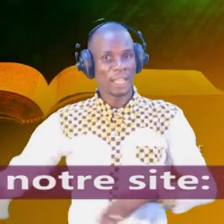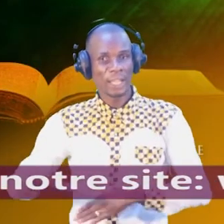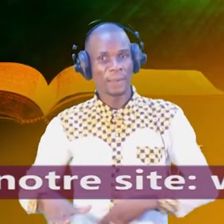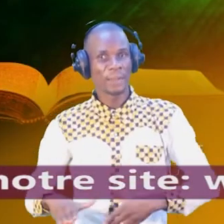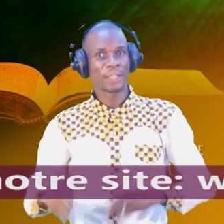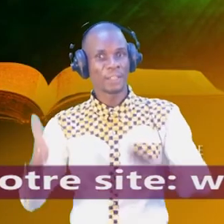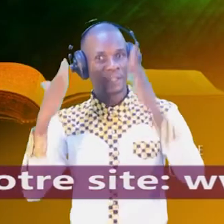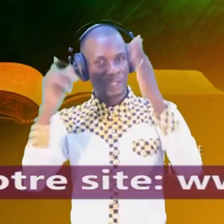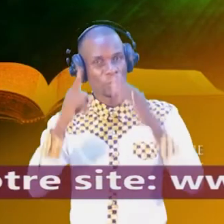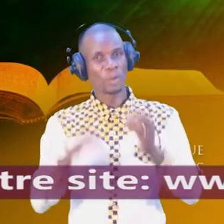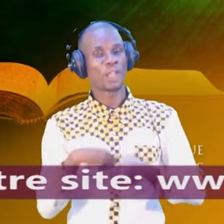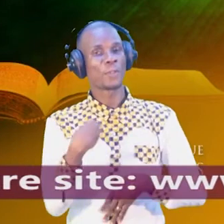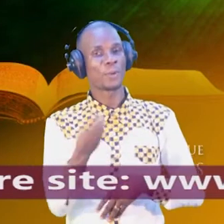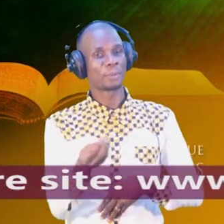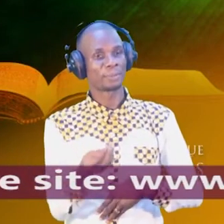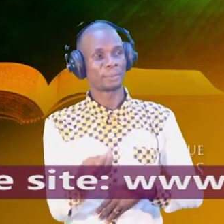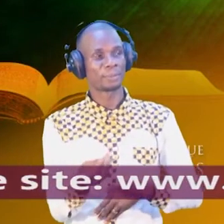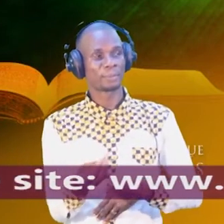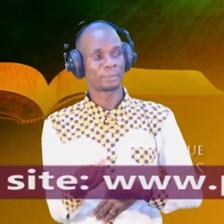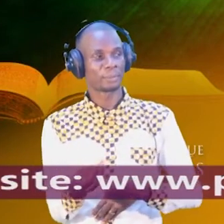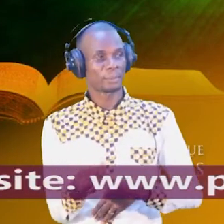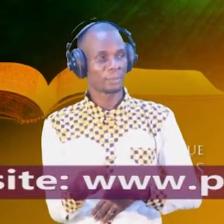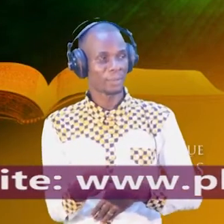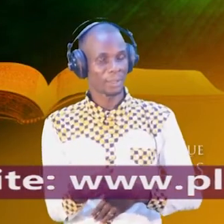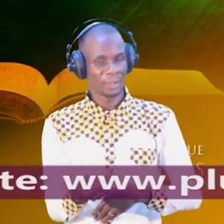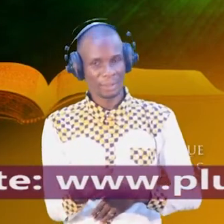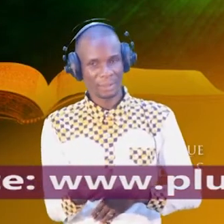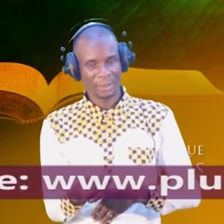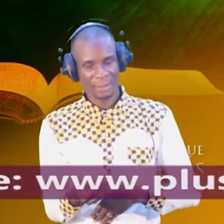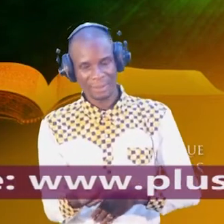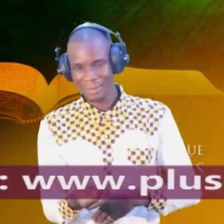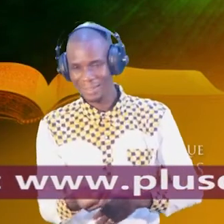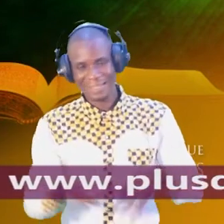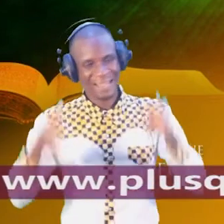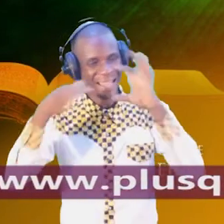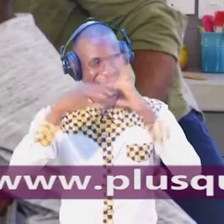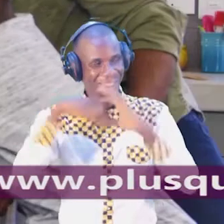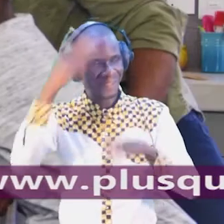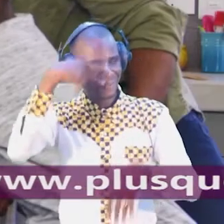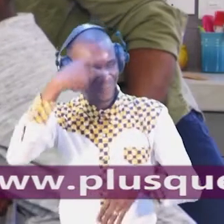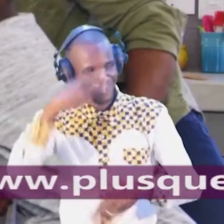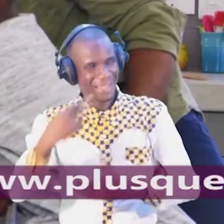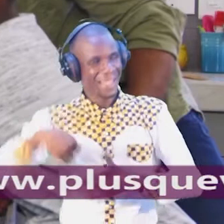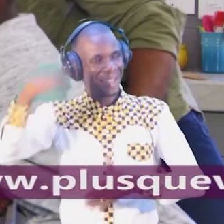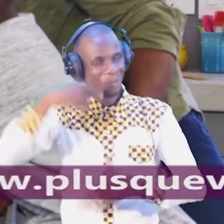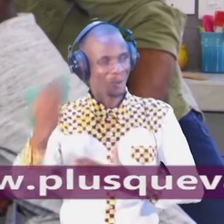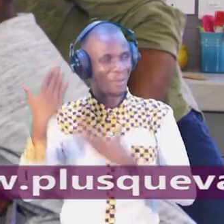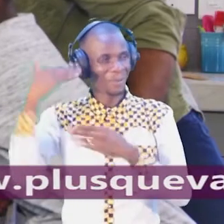yo pe mama wa yo ete mikolo na yo eza la ebele na mokili nzambe a pesi yo.